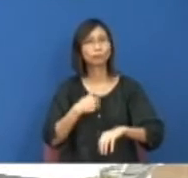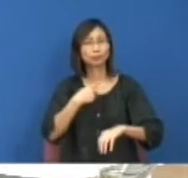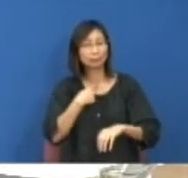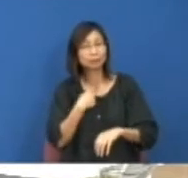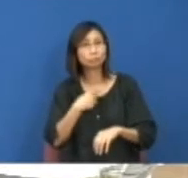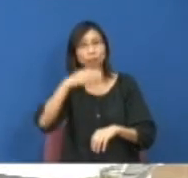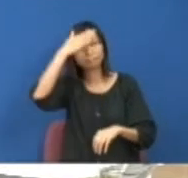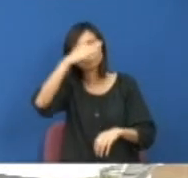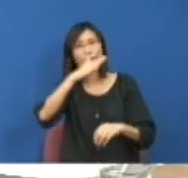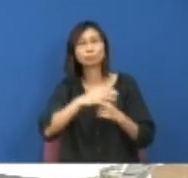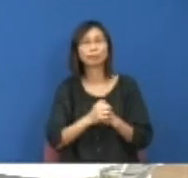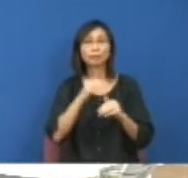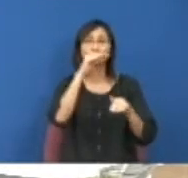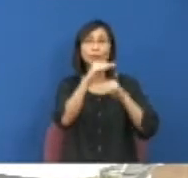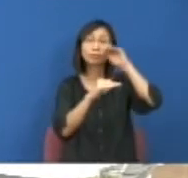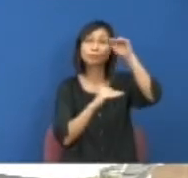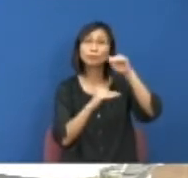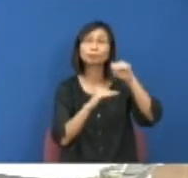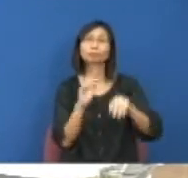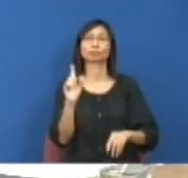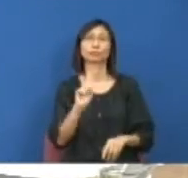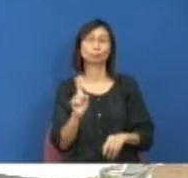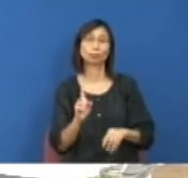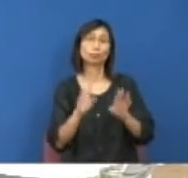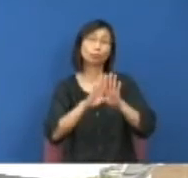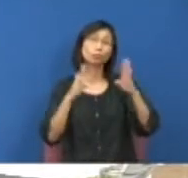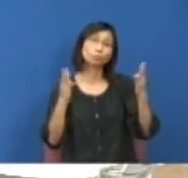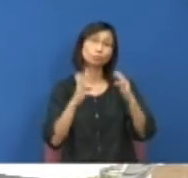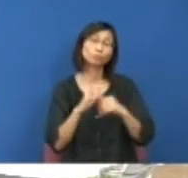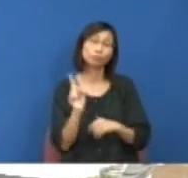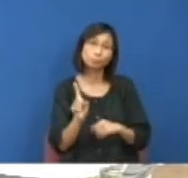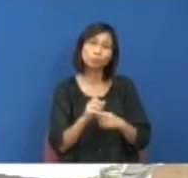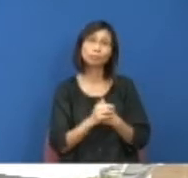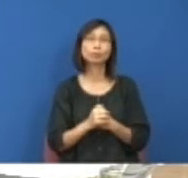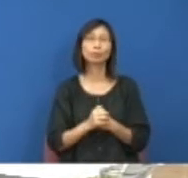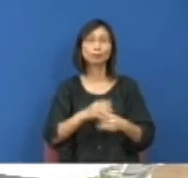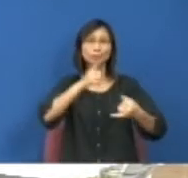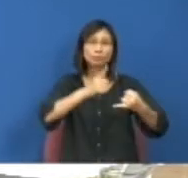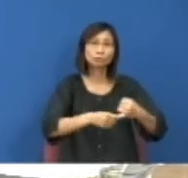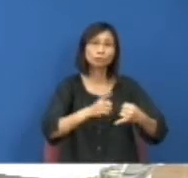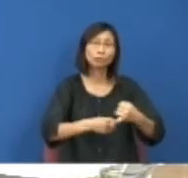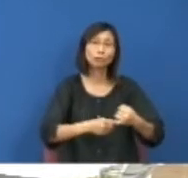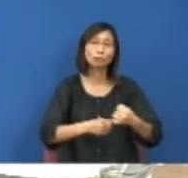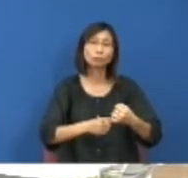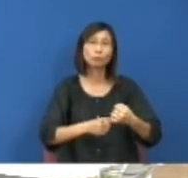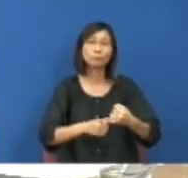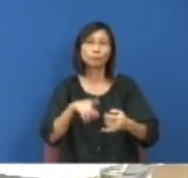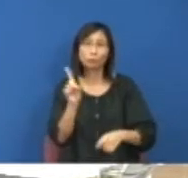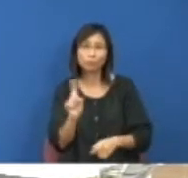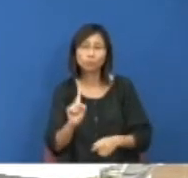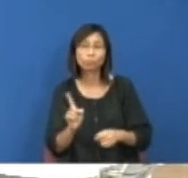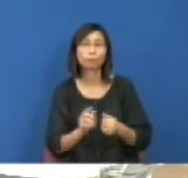係階級鬥爭係點嚟嘅，階級係點嚟嘅，階級鬥爭最後一般嘅結果係點樣